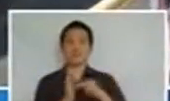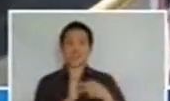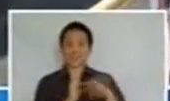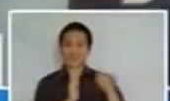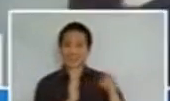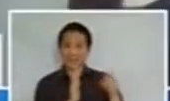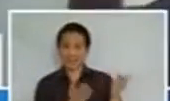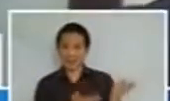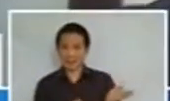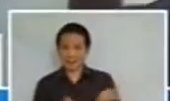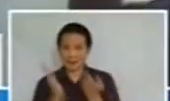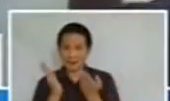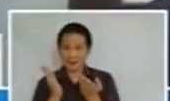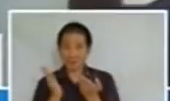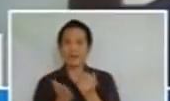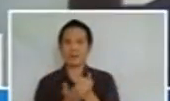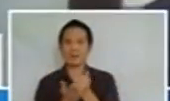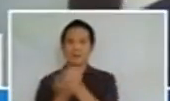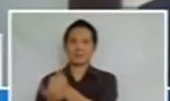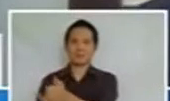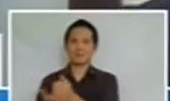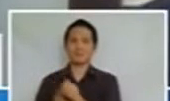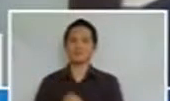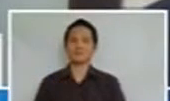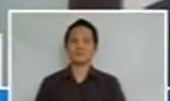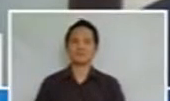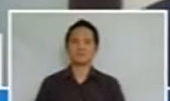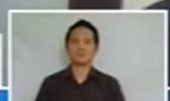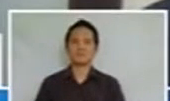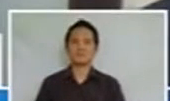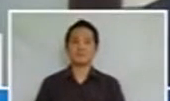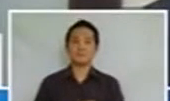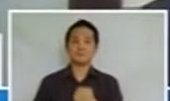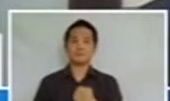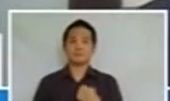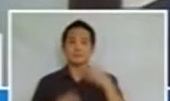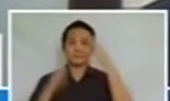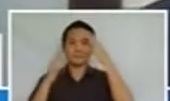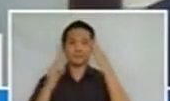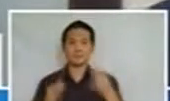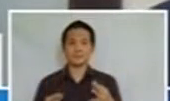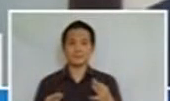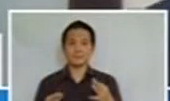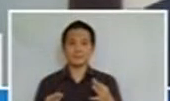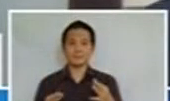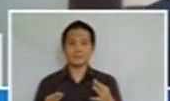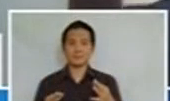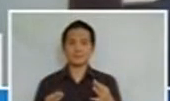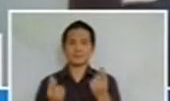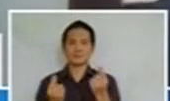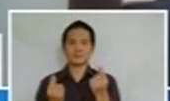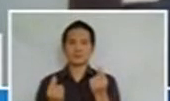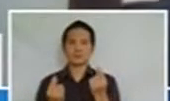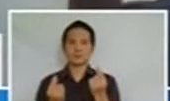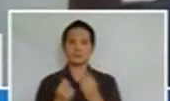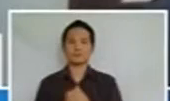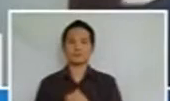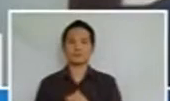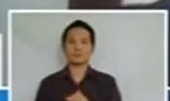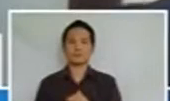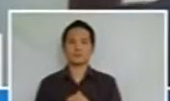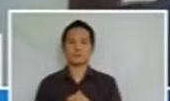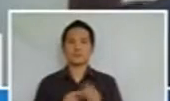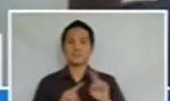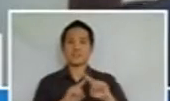ng stranded, the Balik Probinsya will now take the second phase already in the succeeding rollouts and simultaneous rollouts